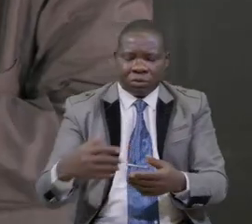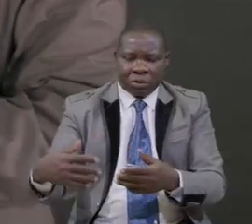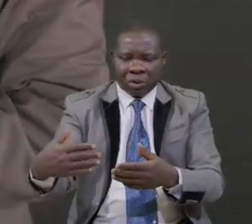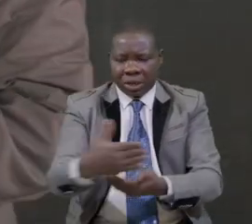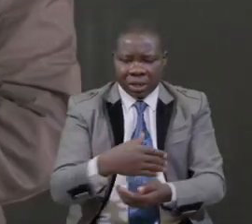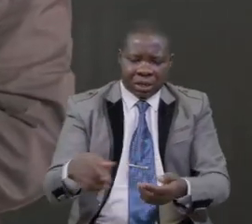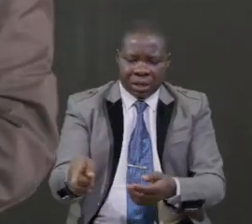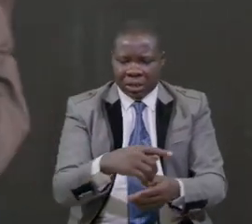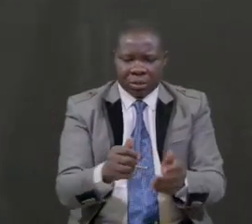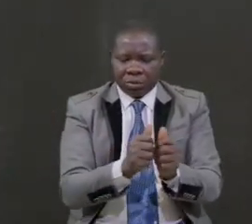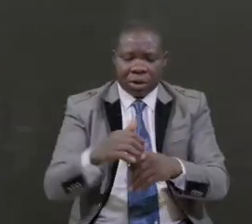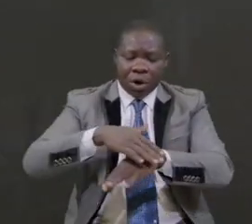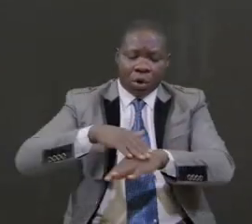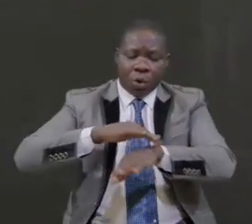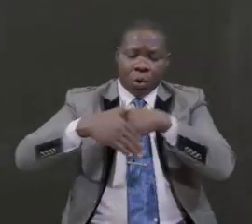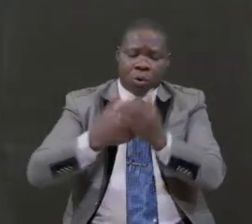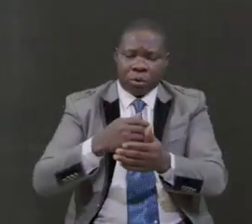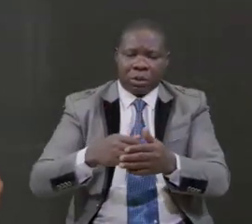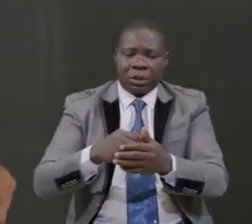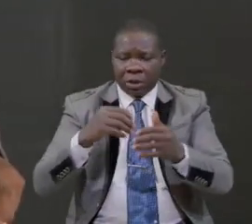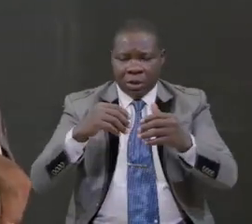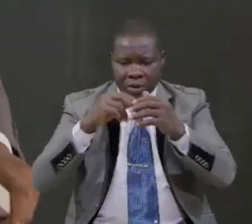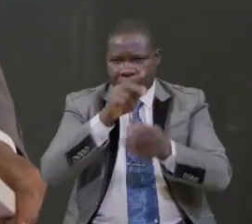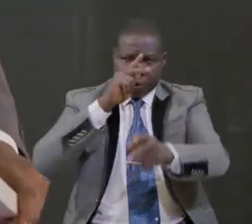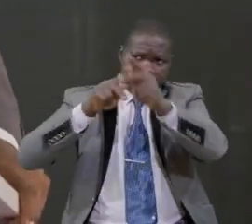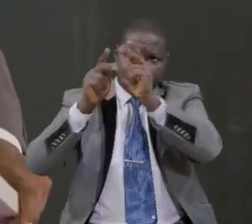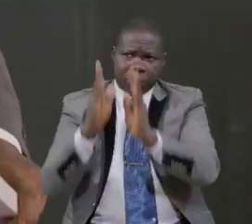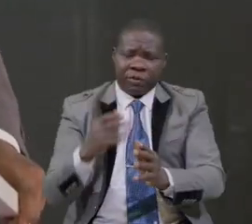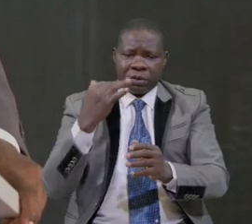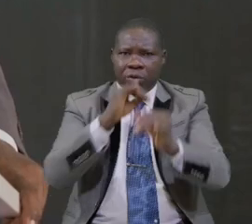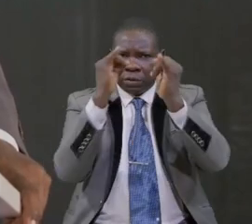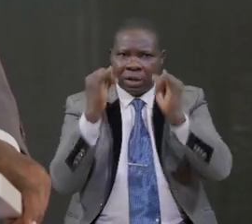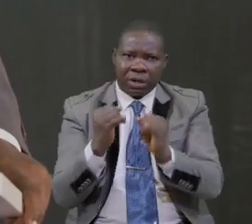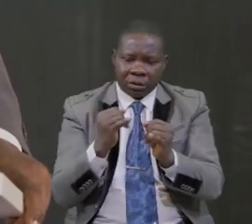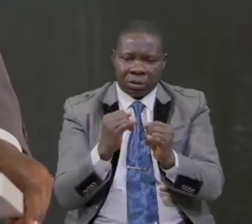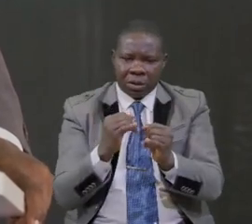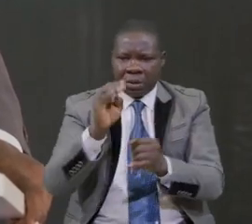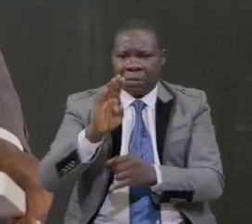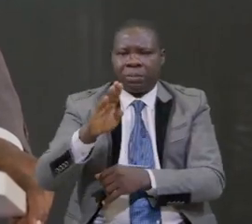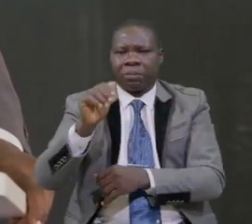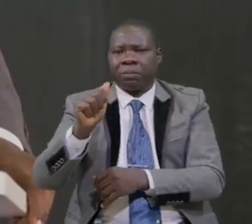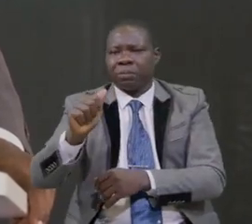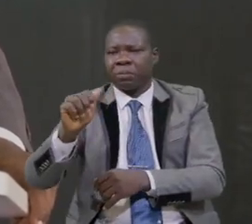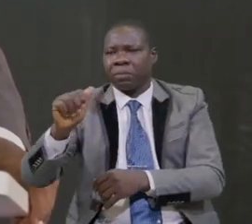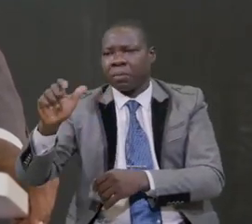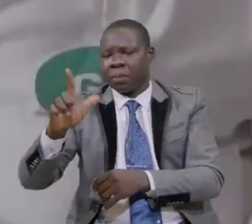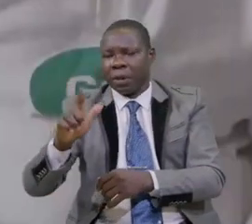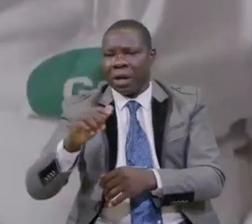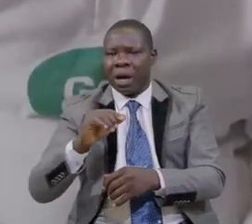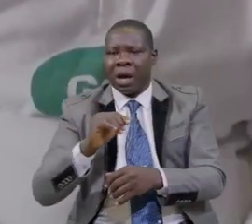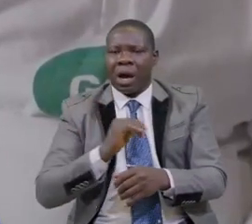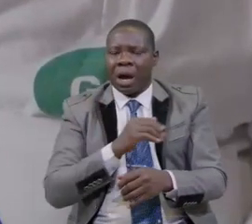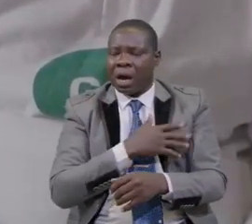Baal. Et je vais venir. Je prie qu'en ton temps, quand l'opportunité se présentera, tu